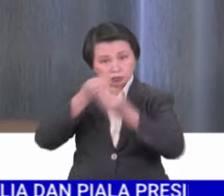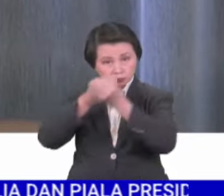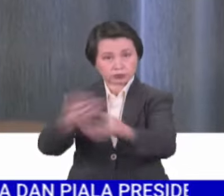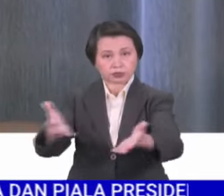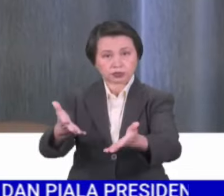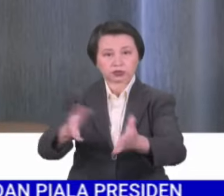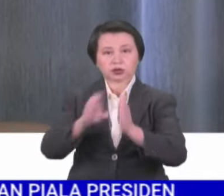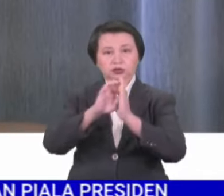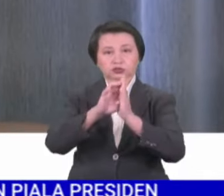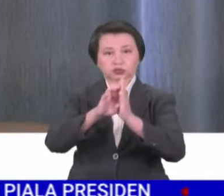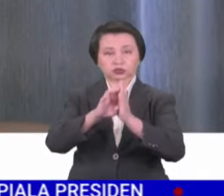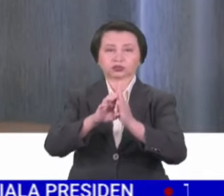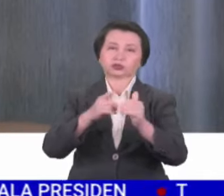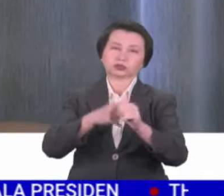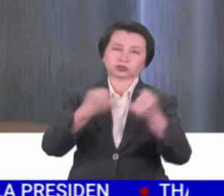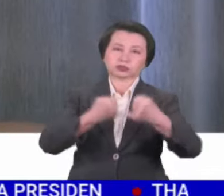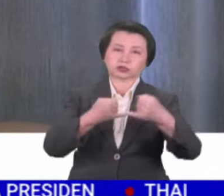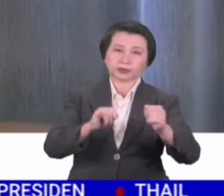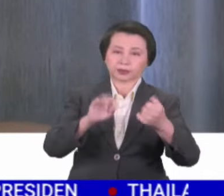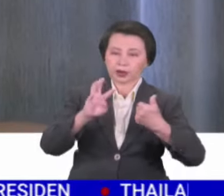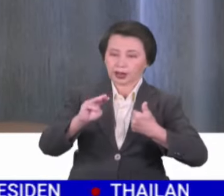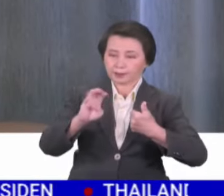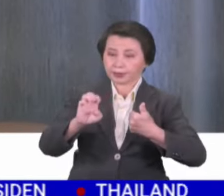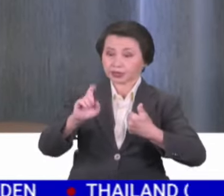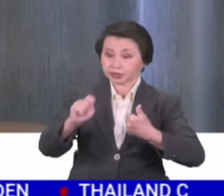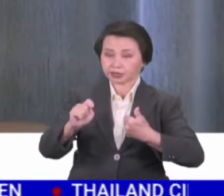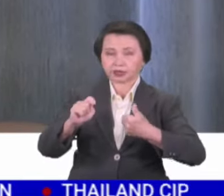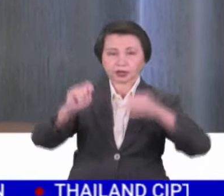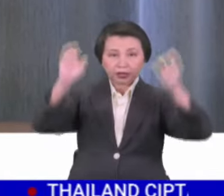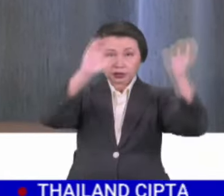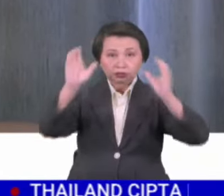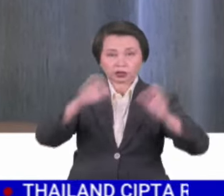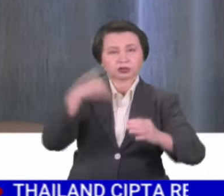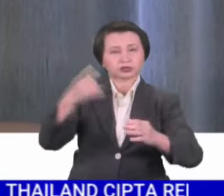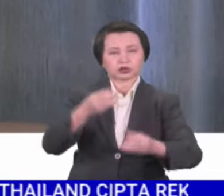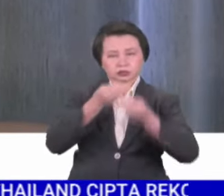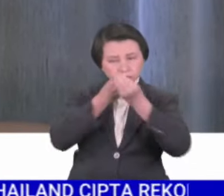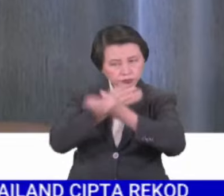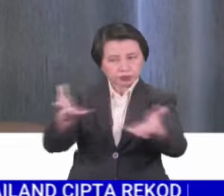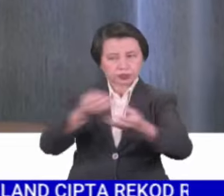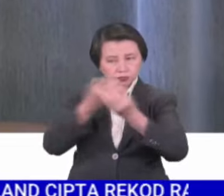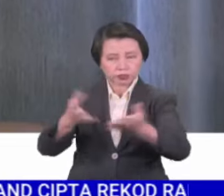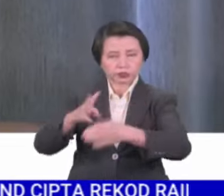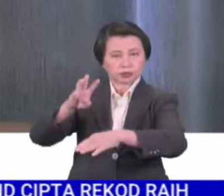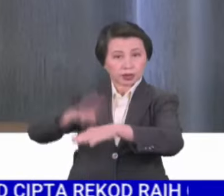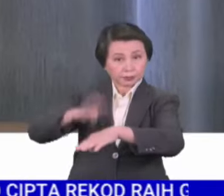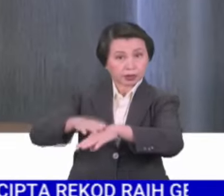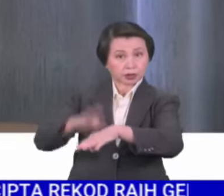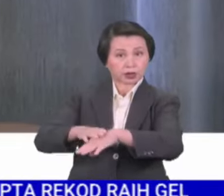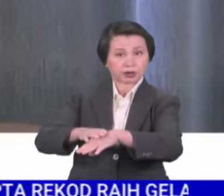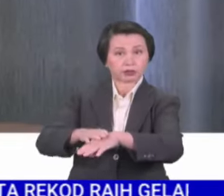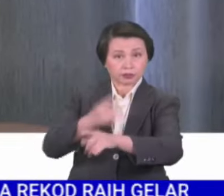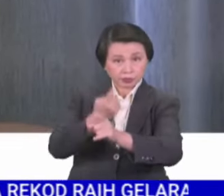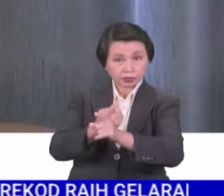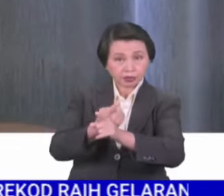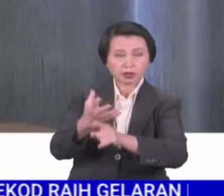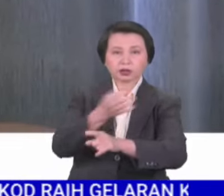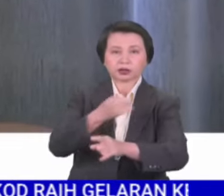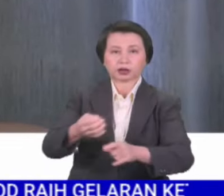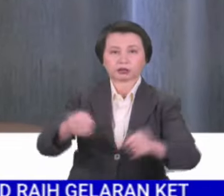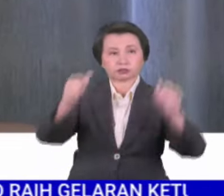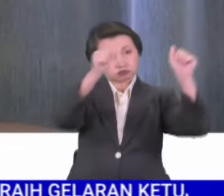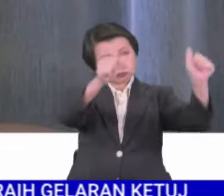contohnya jabatan meteorologi Malaysia memberikan amaran dan juga